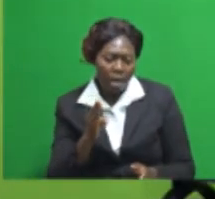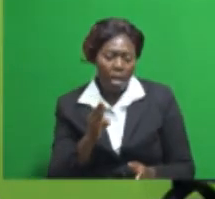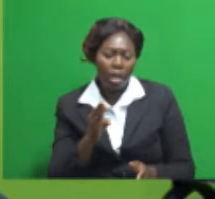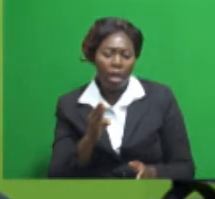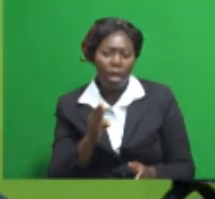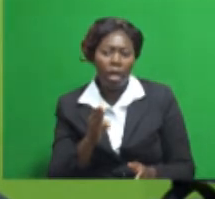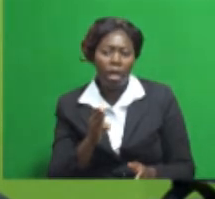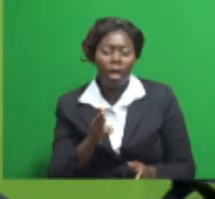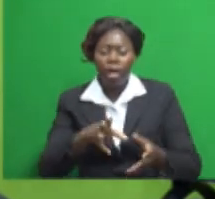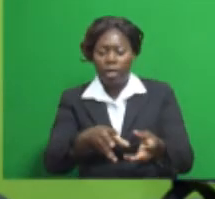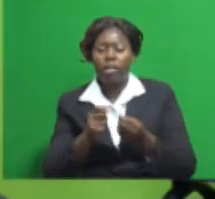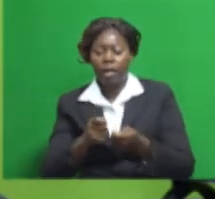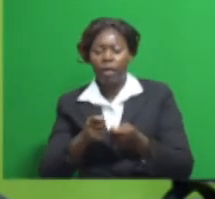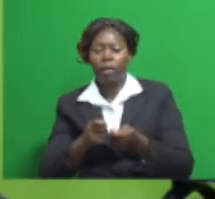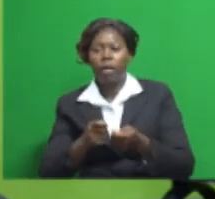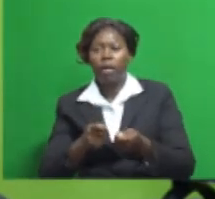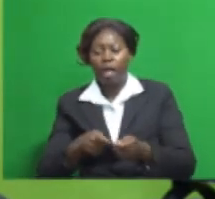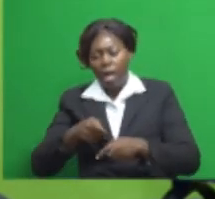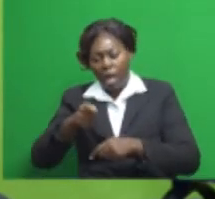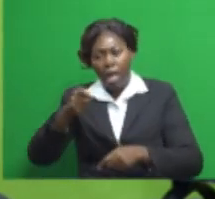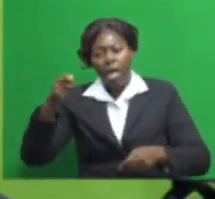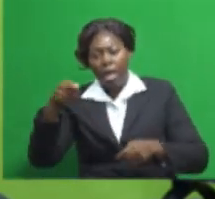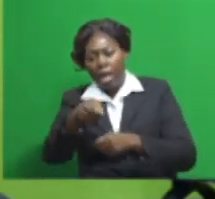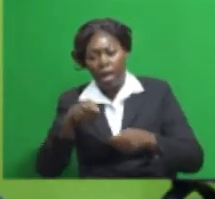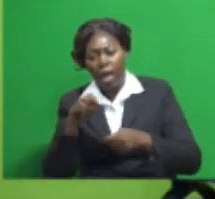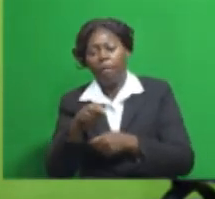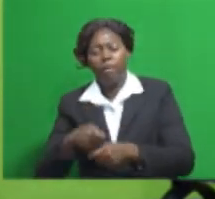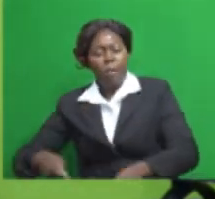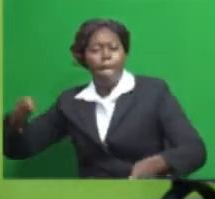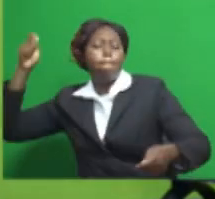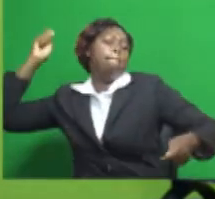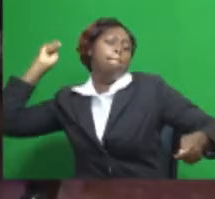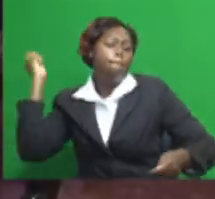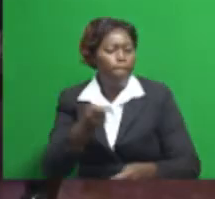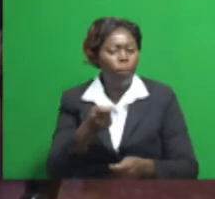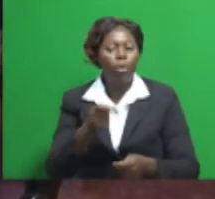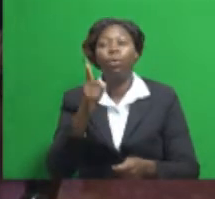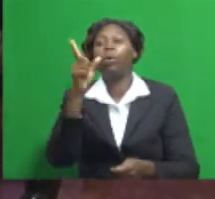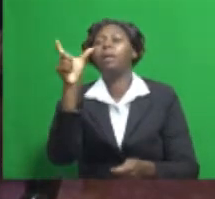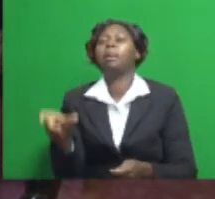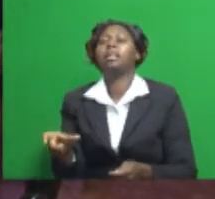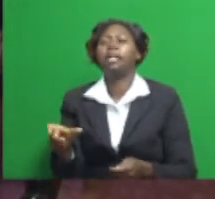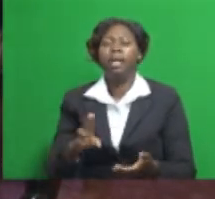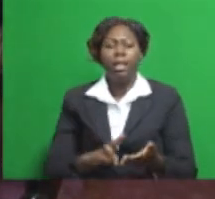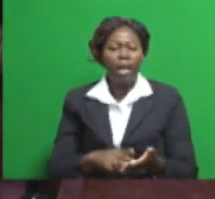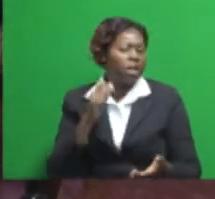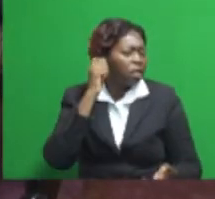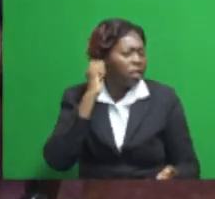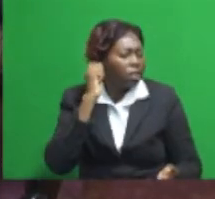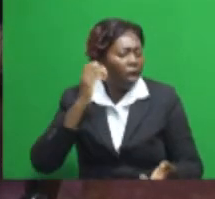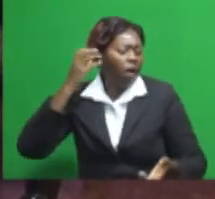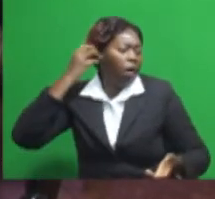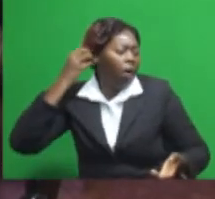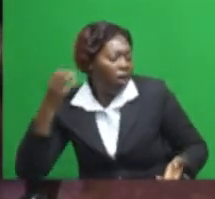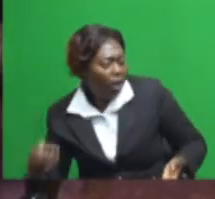kuto akaida kutouraya. Ndinokana kuti akanzvengesa musorere. Ndobvanzi dzeve. Dzeve chibva yatodonera pasi. Jesu achibva